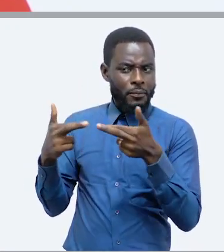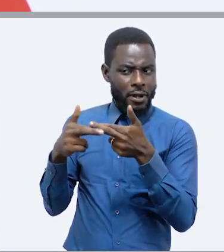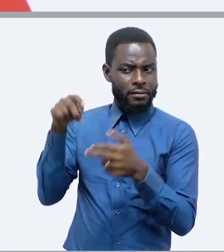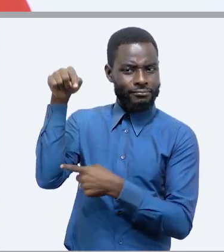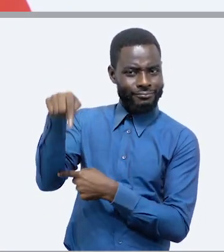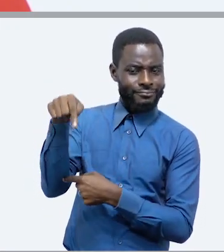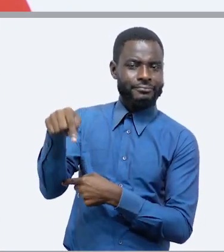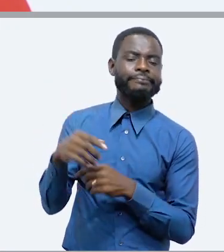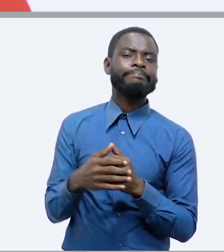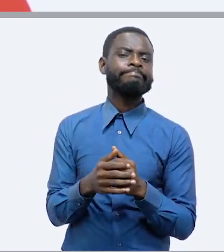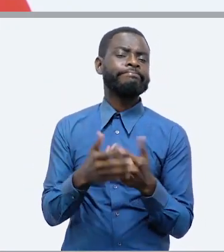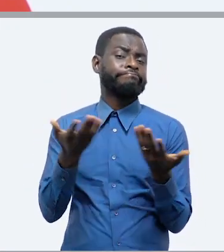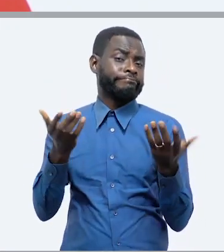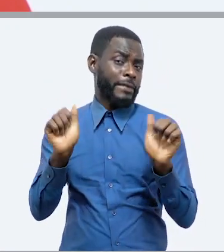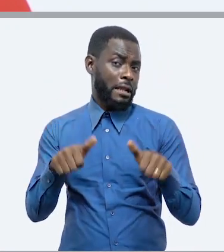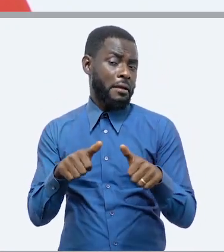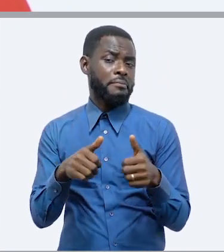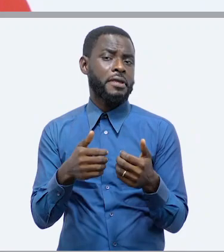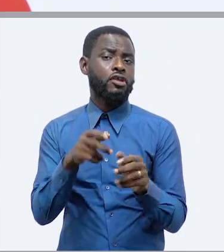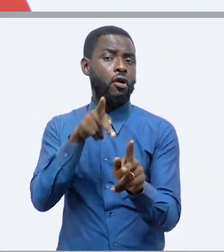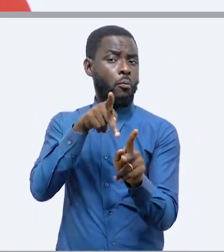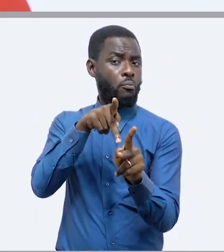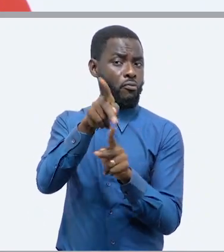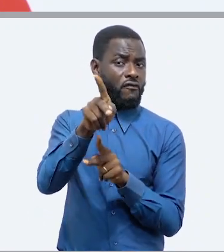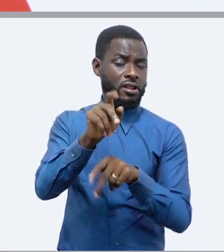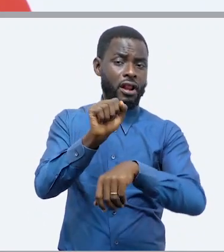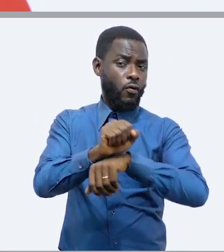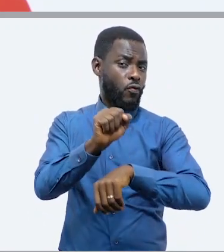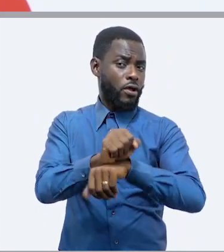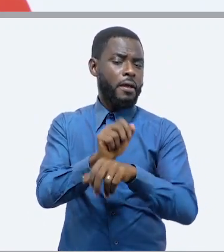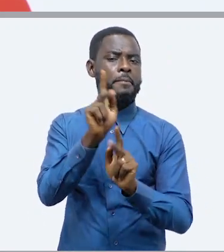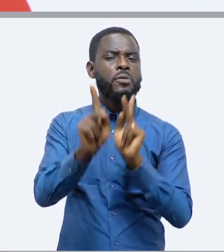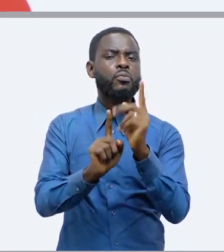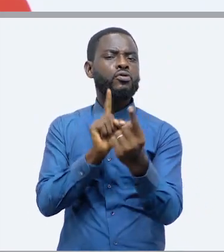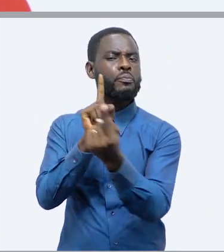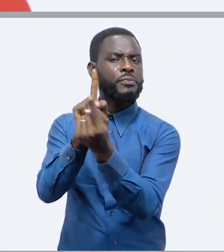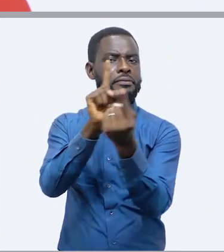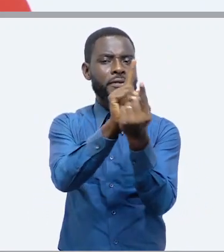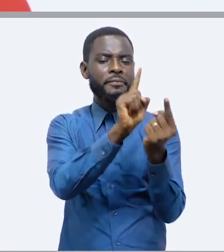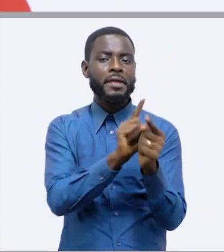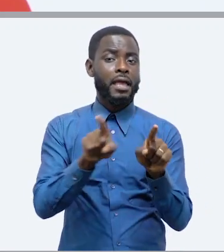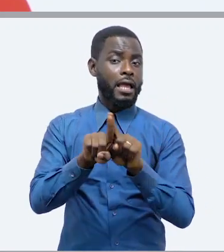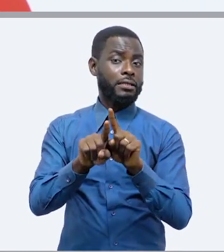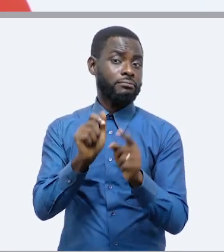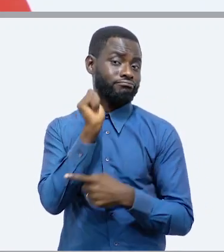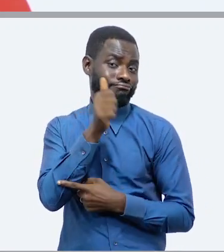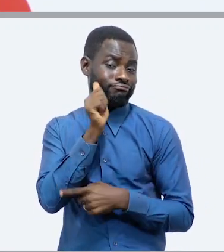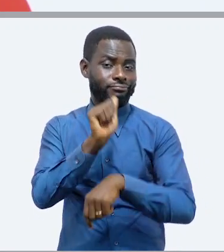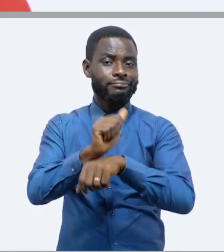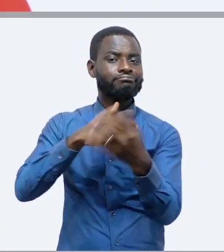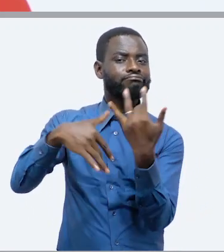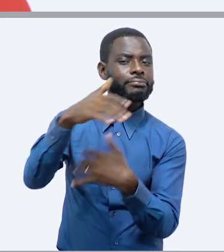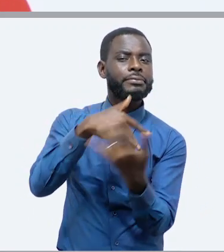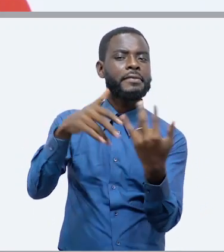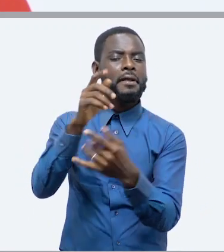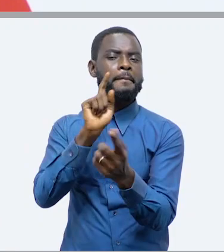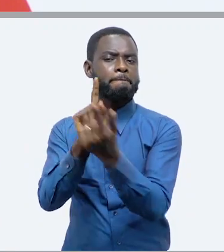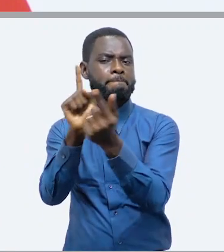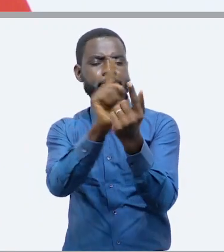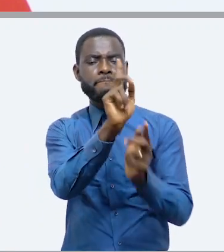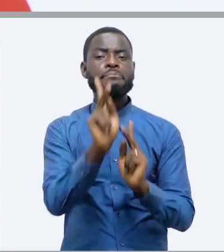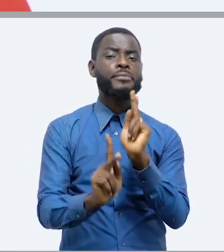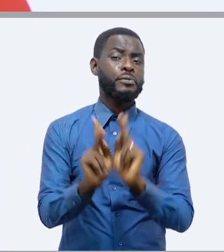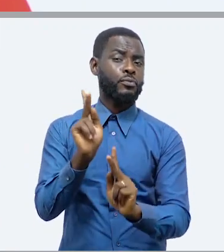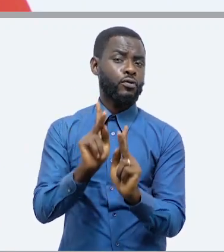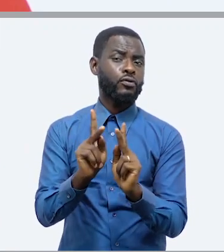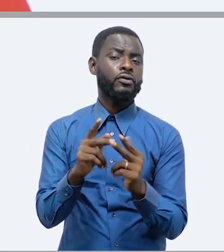Enye balake onye chilo ko. Menko me no kekpio ye odagbi ni chumomli. Ibanye fe menko me no kekpio